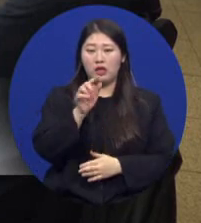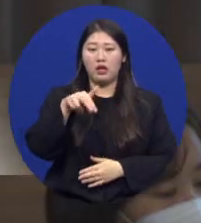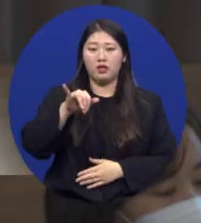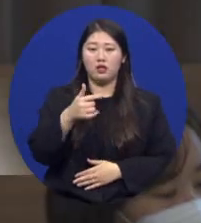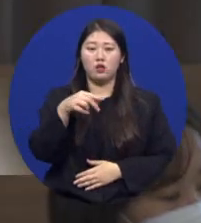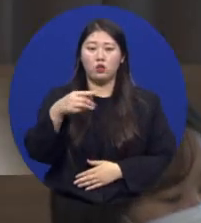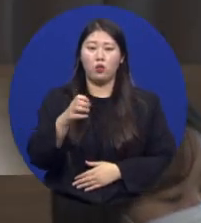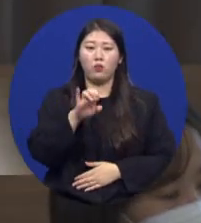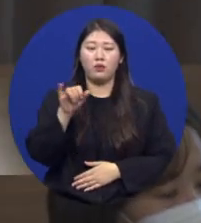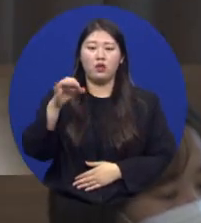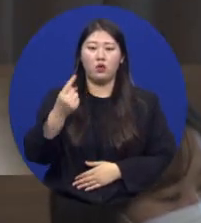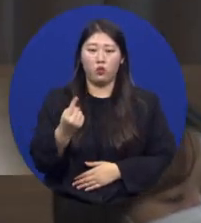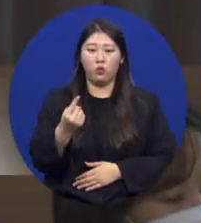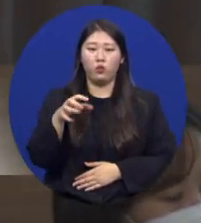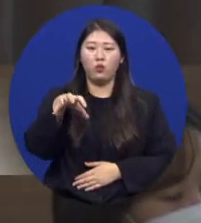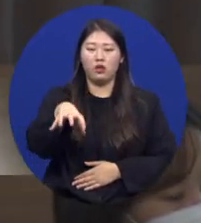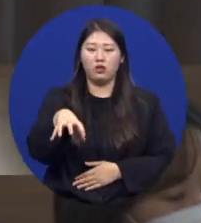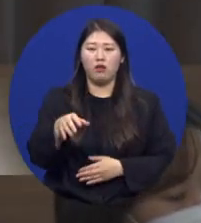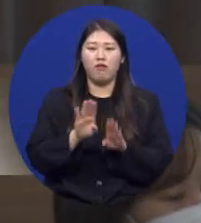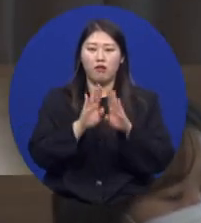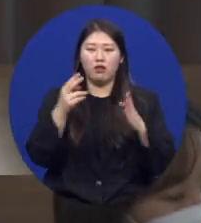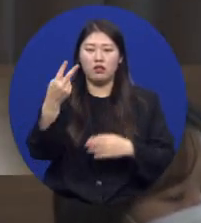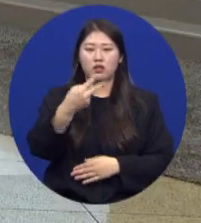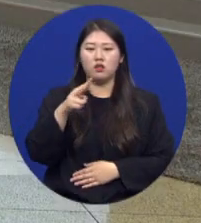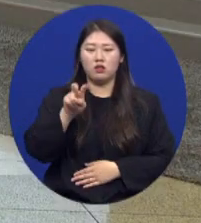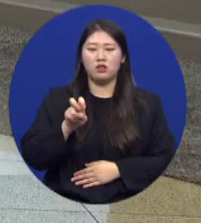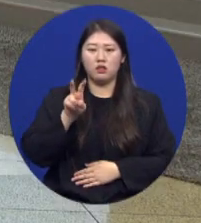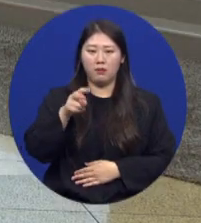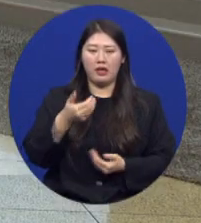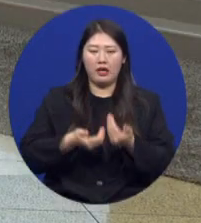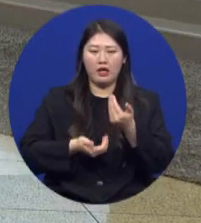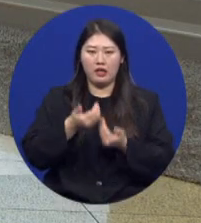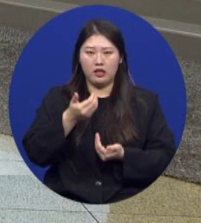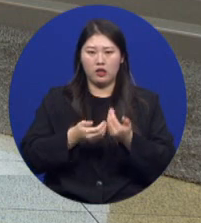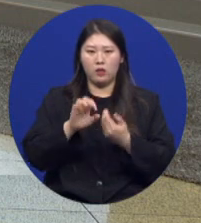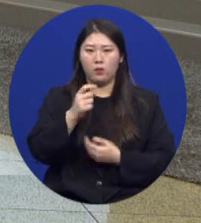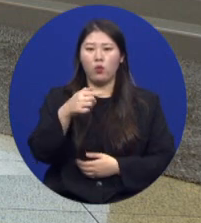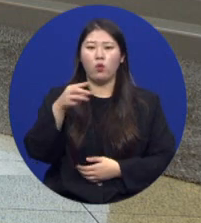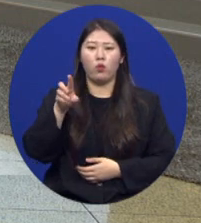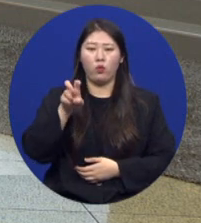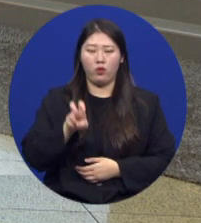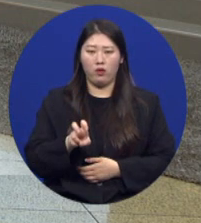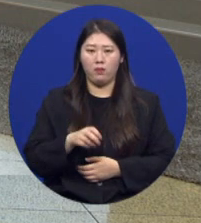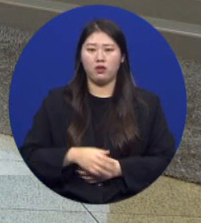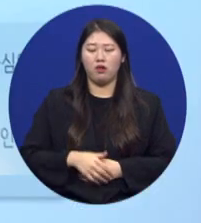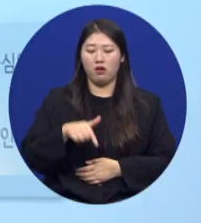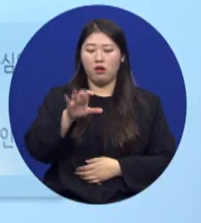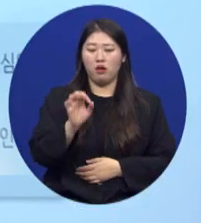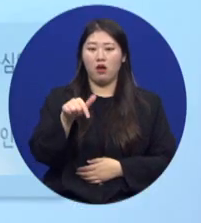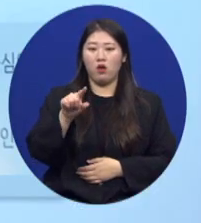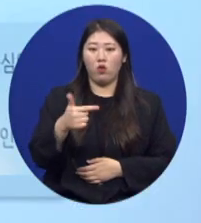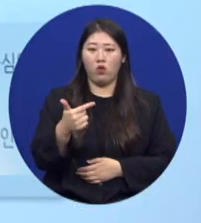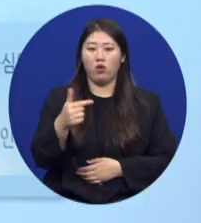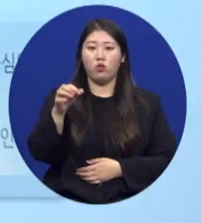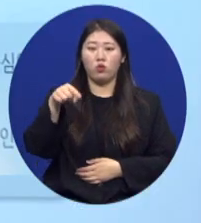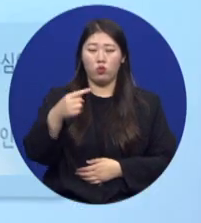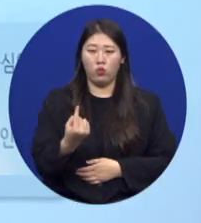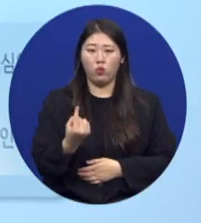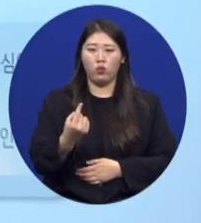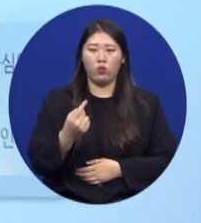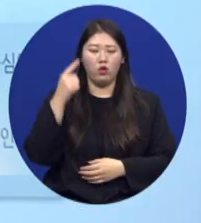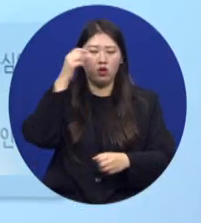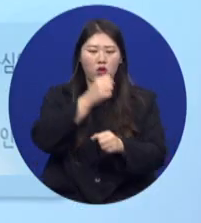피오레 컨벤션에서 열린 2022 전국 갈등관리 포럼에서 강권호 제주여성가족연구원